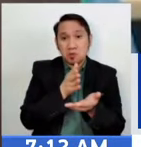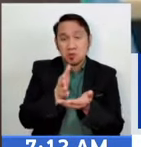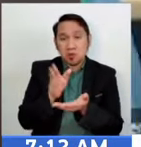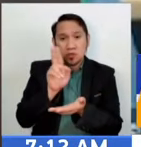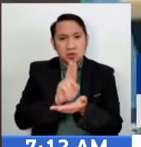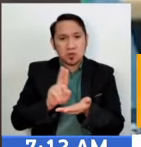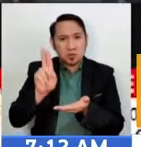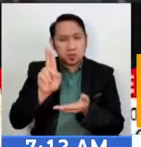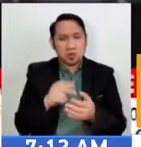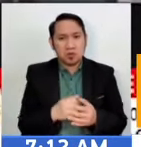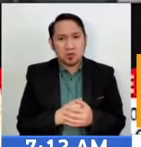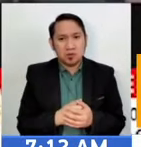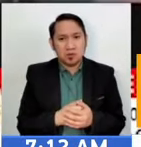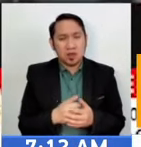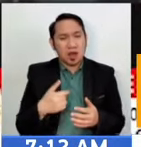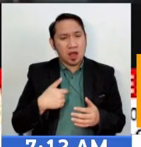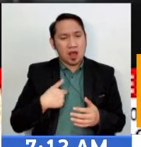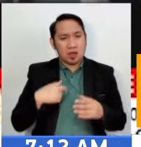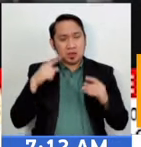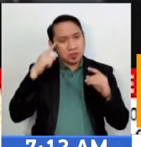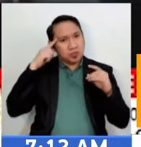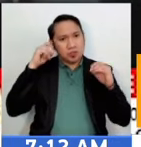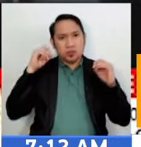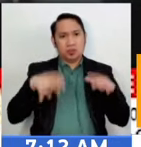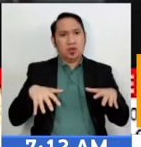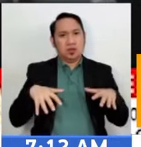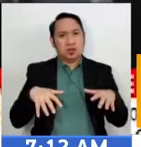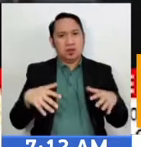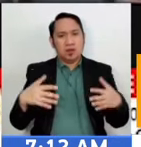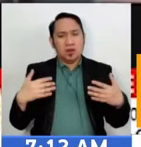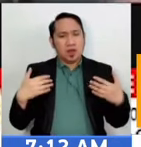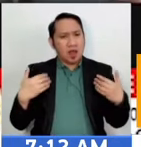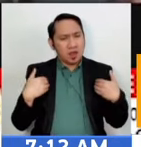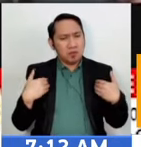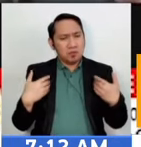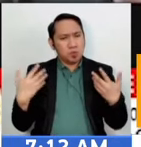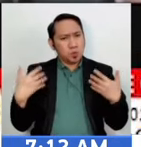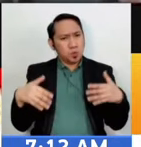sa upuan ko, shock. Medyo may mga extravagant gifts pa involved.